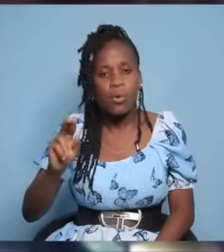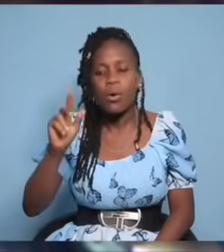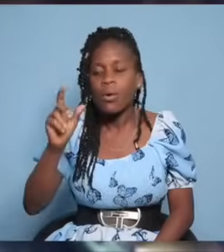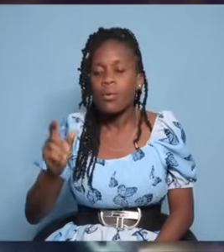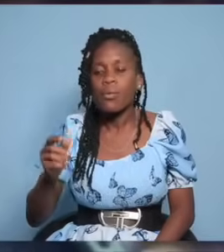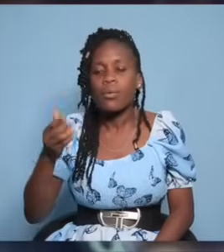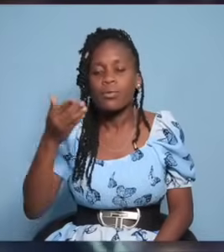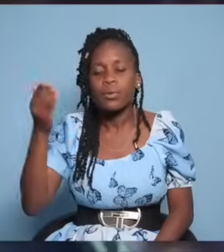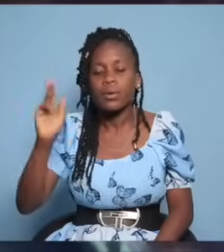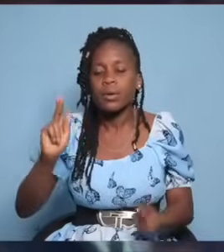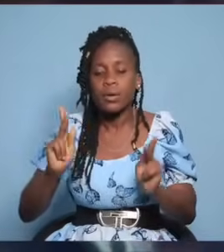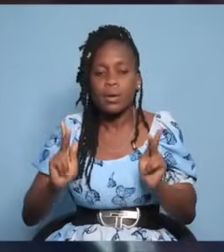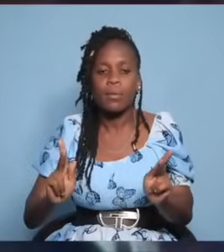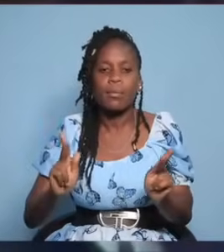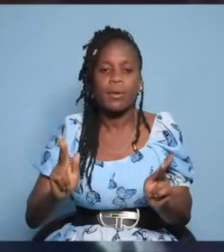kina